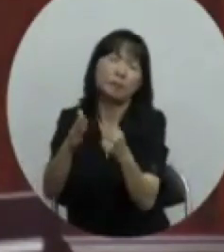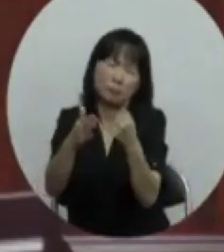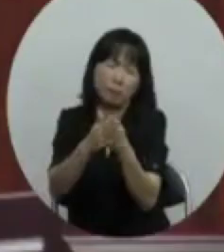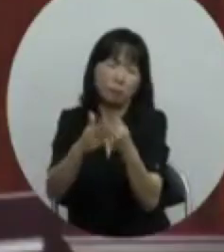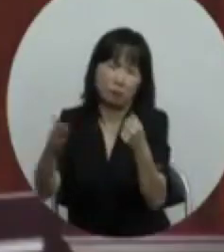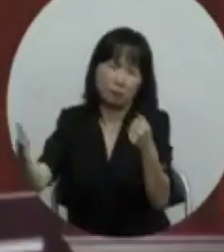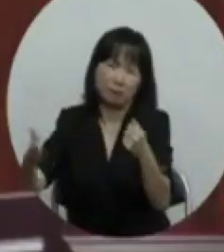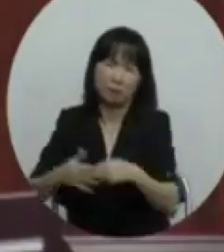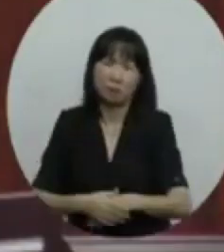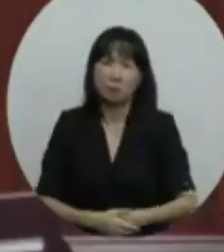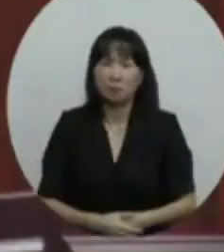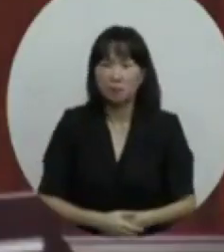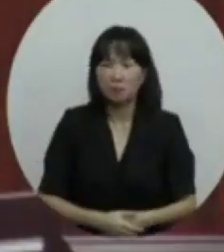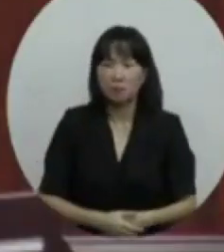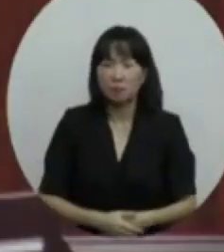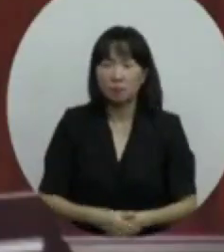덕분이었습니다.